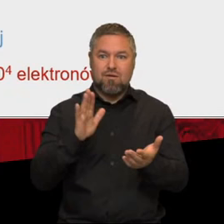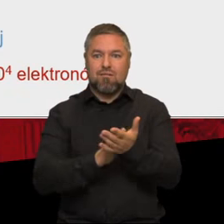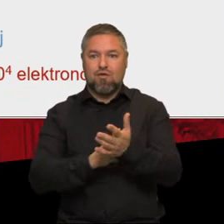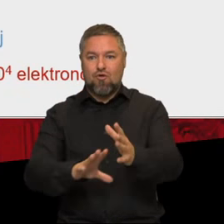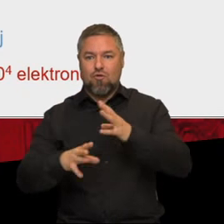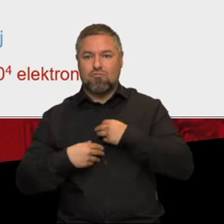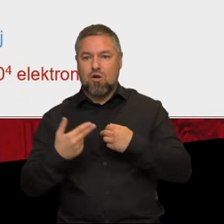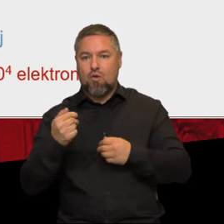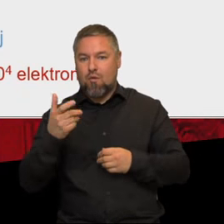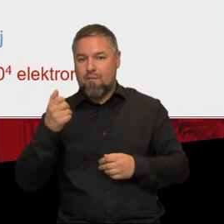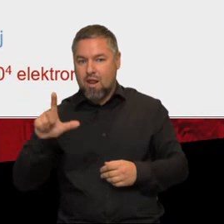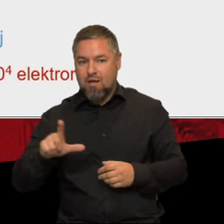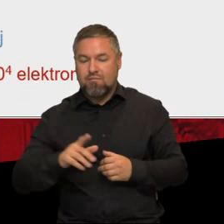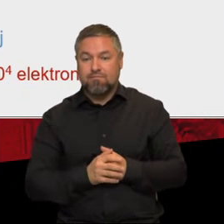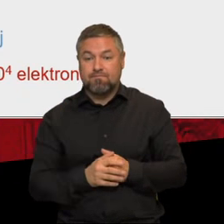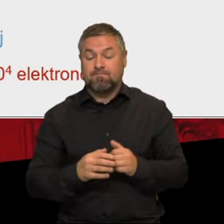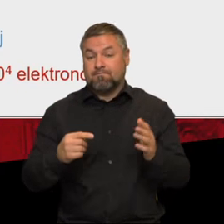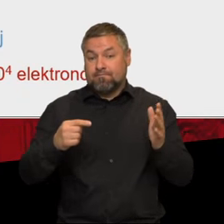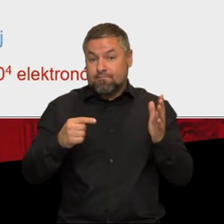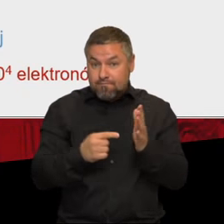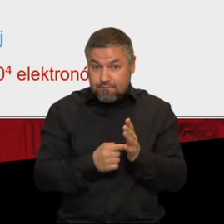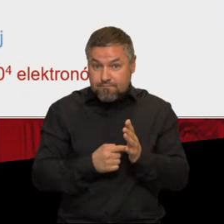Nobla. W DFT